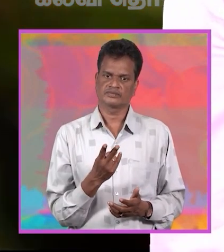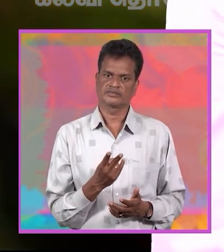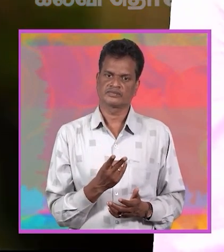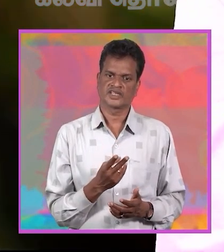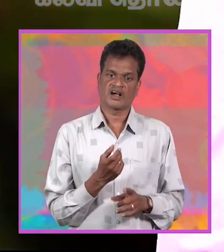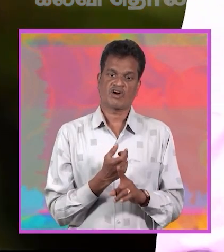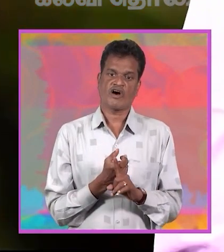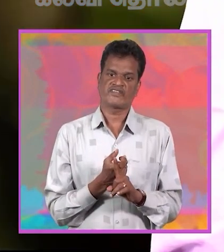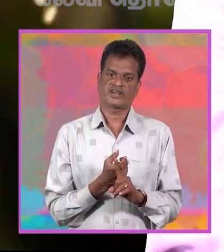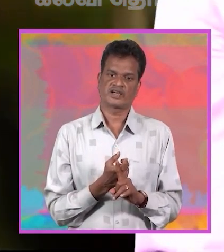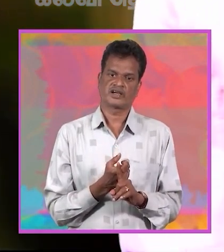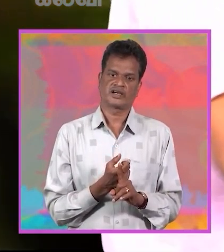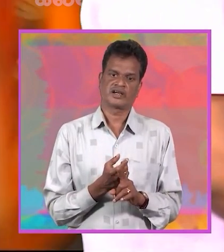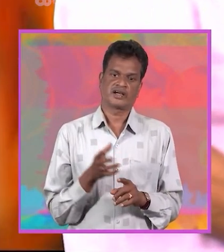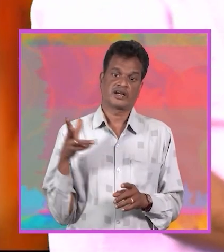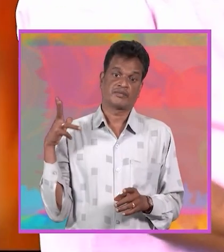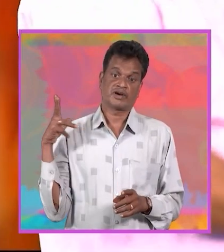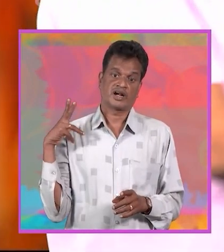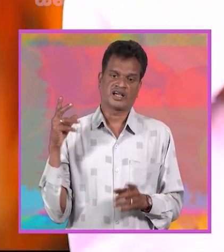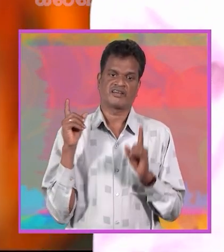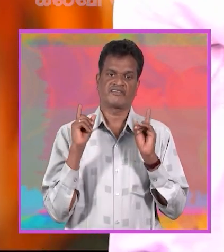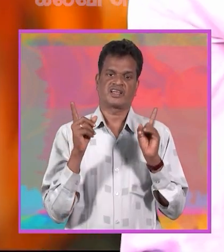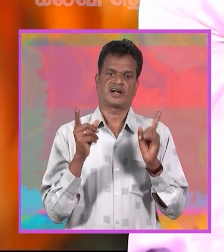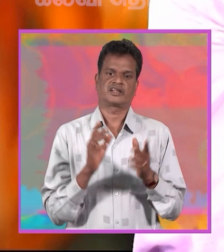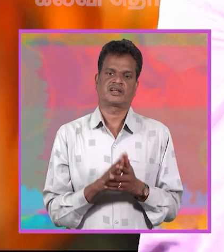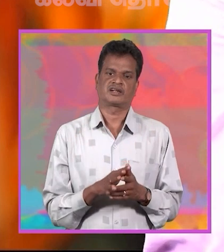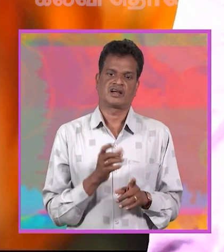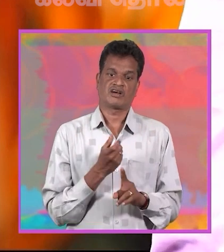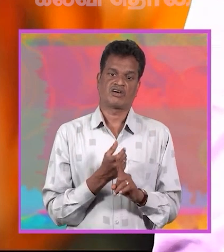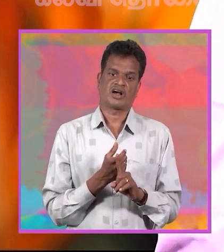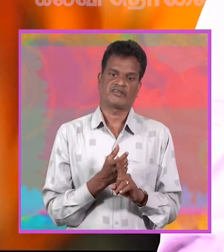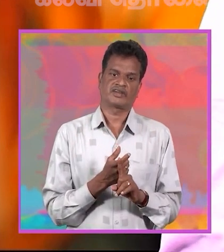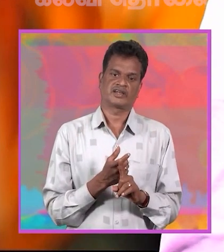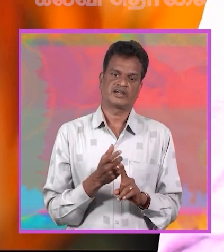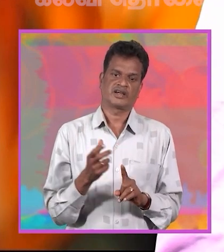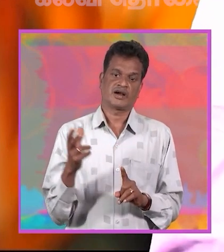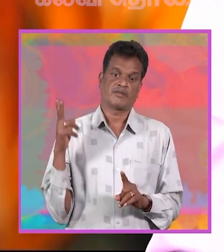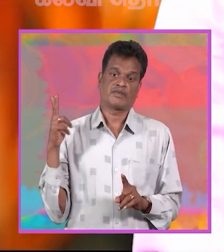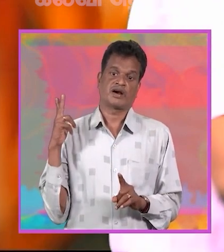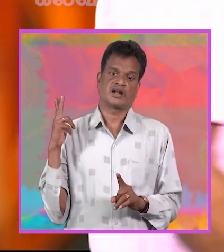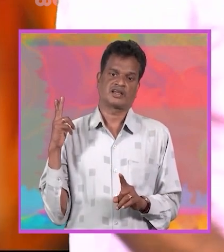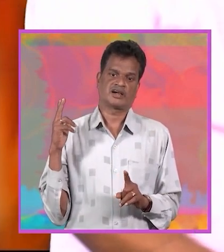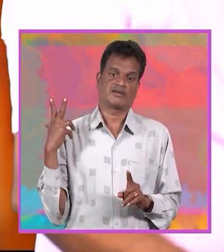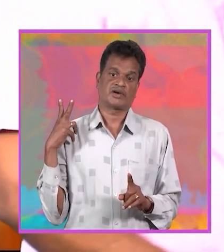காவியா மாலையில் விளையாடினாள். காவியா மாலையில் விளையாடினாள்.